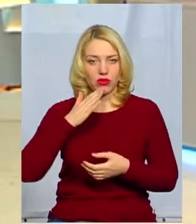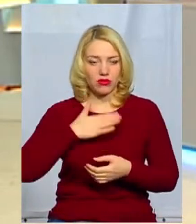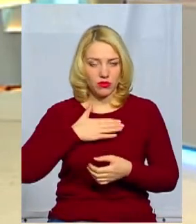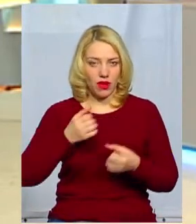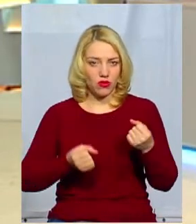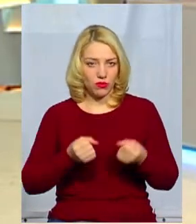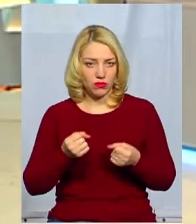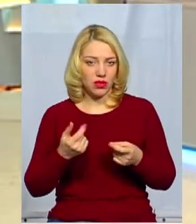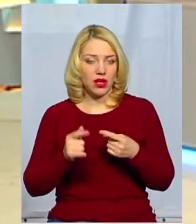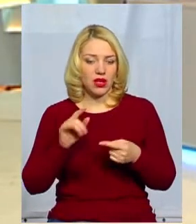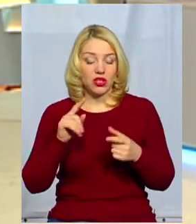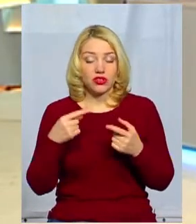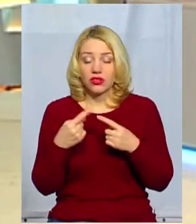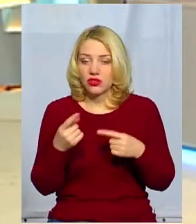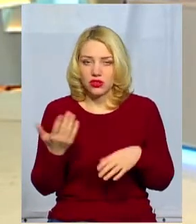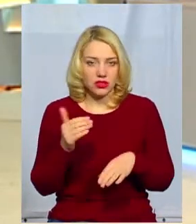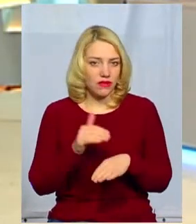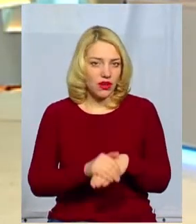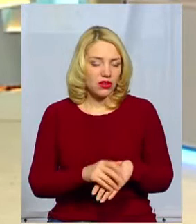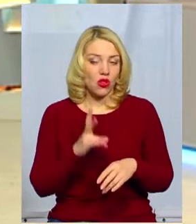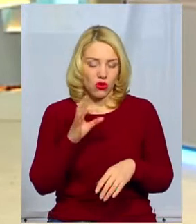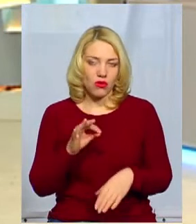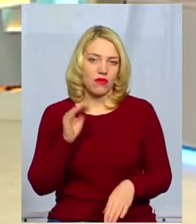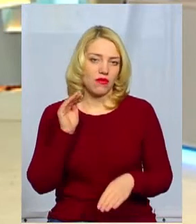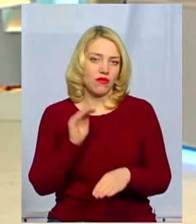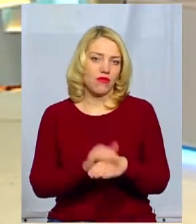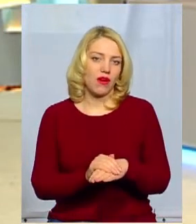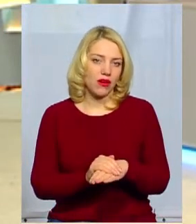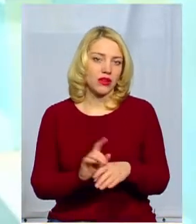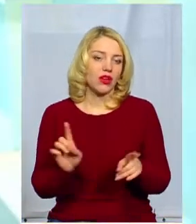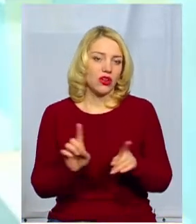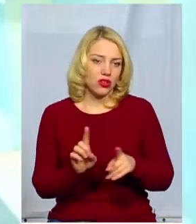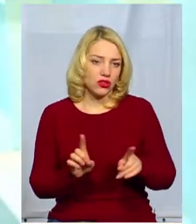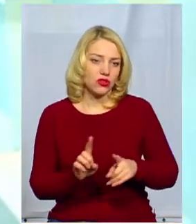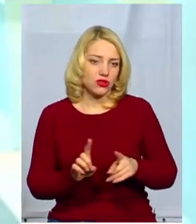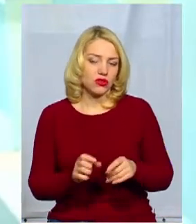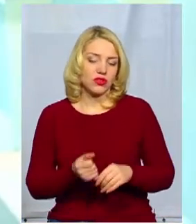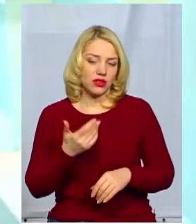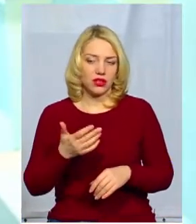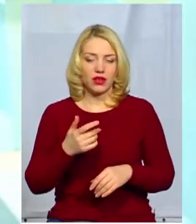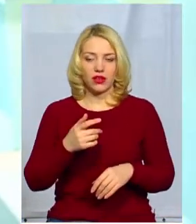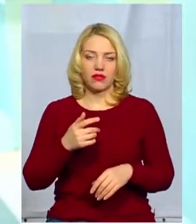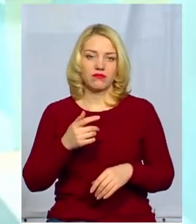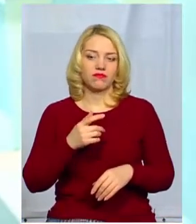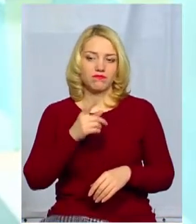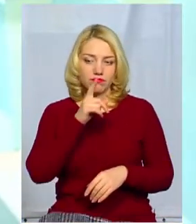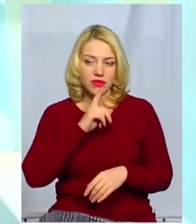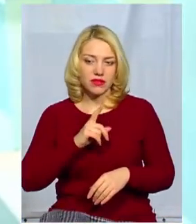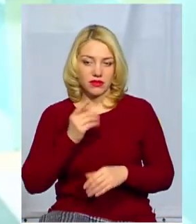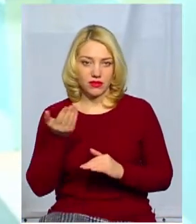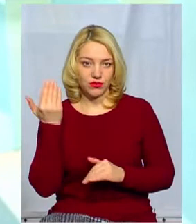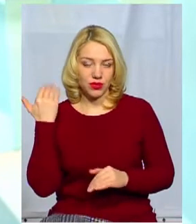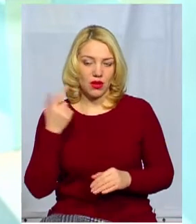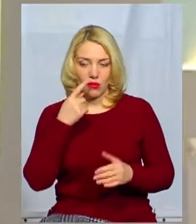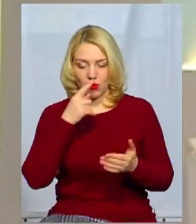інший фактор спрацював, але факт залишається фактом, що за останні декілька місяців у нас декілька автомобілів потрапили в дорожньо-транспортні